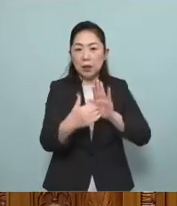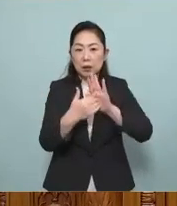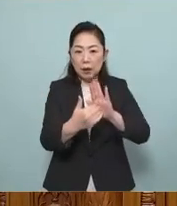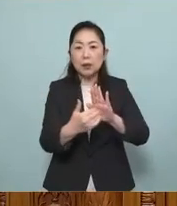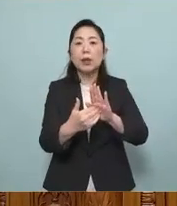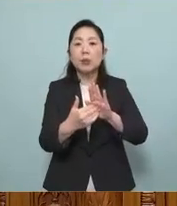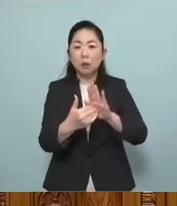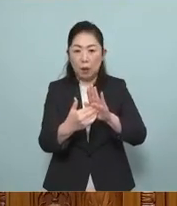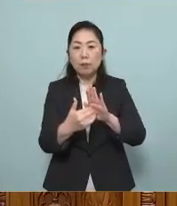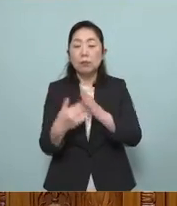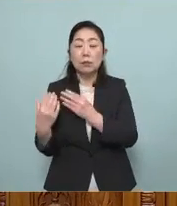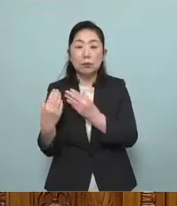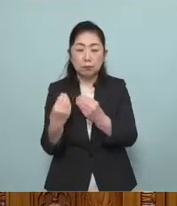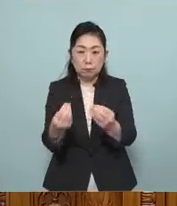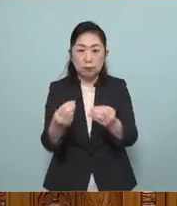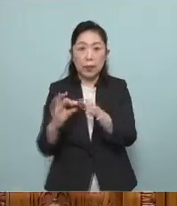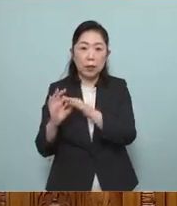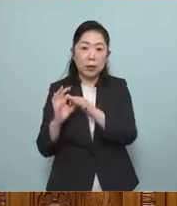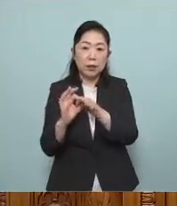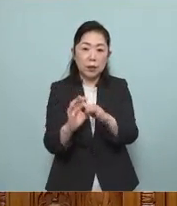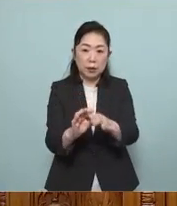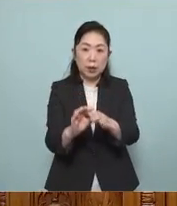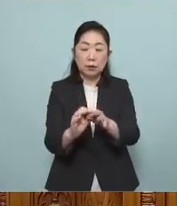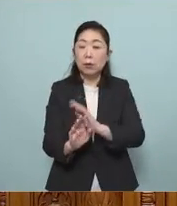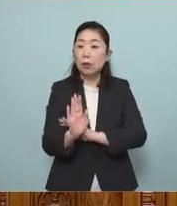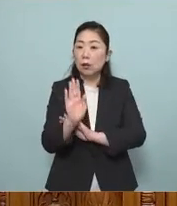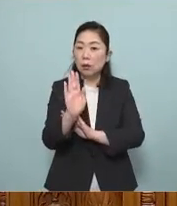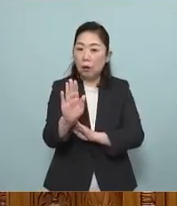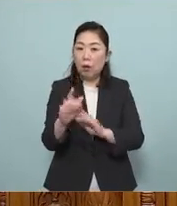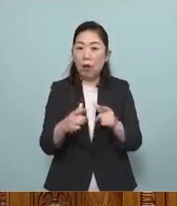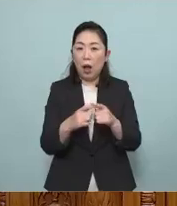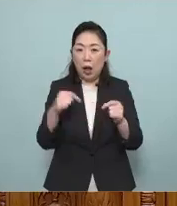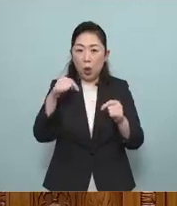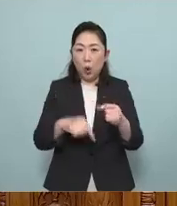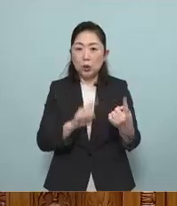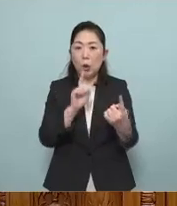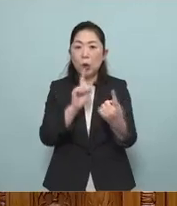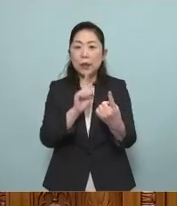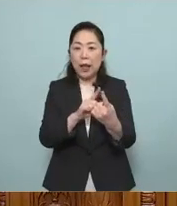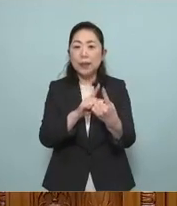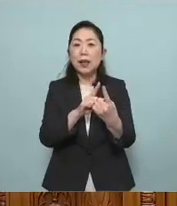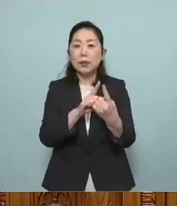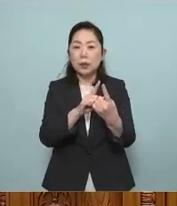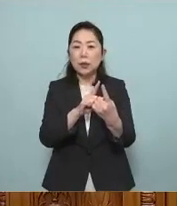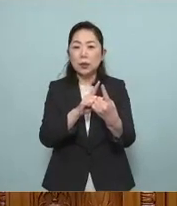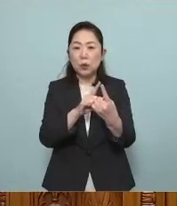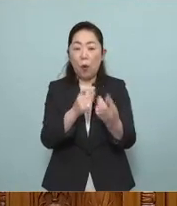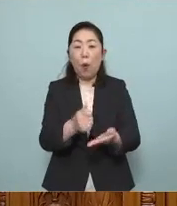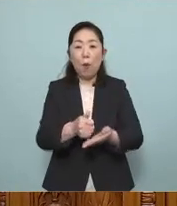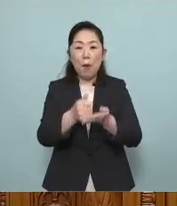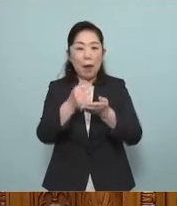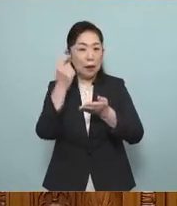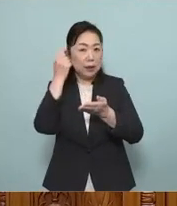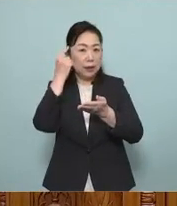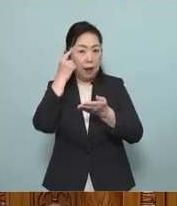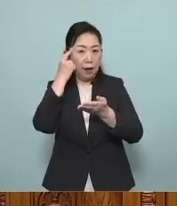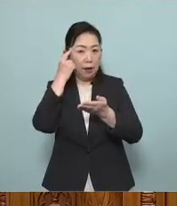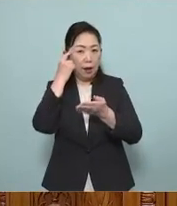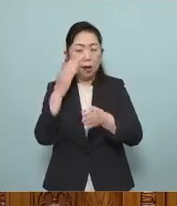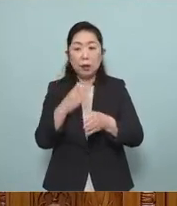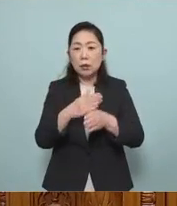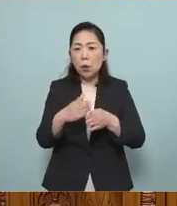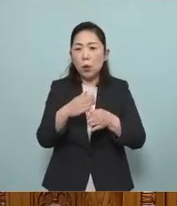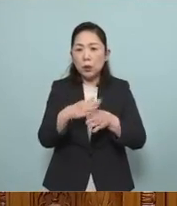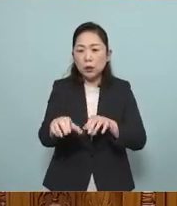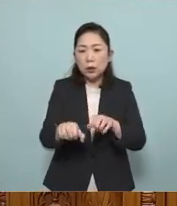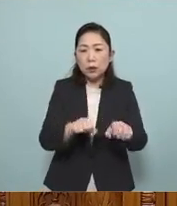します。その上で、今後は国内対策に重点を置きます。少しずつ明らかになってき